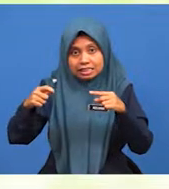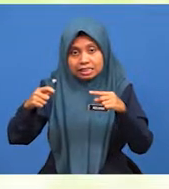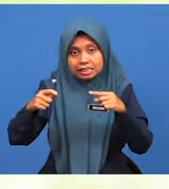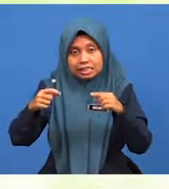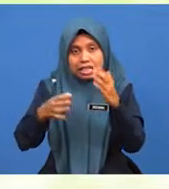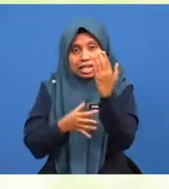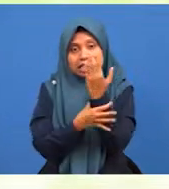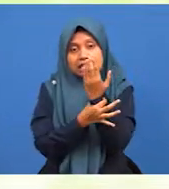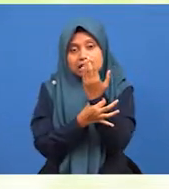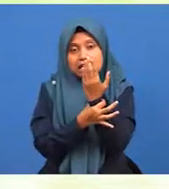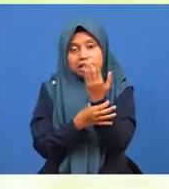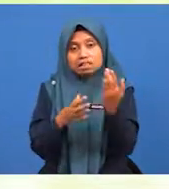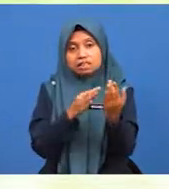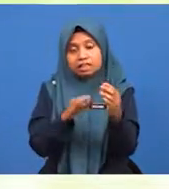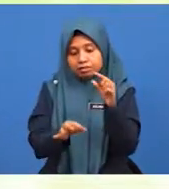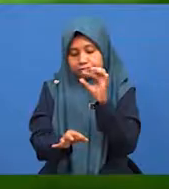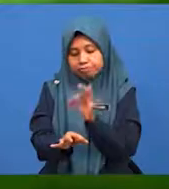dan jam tangan.